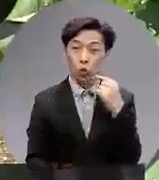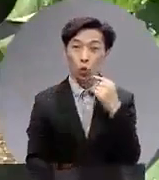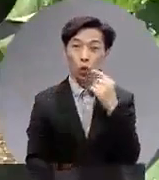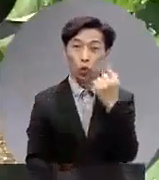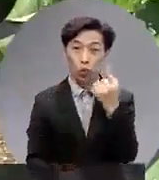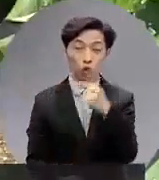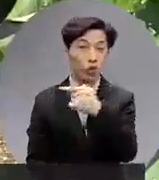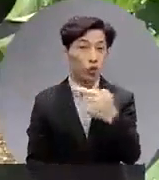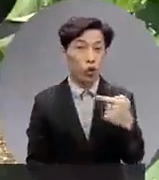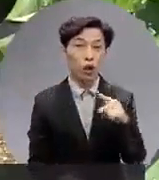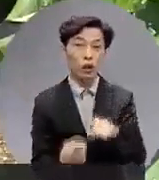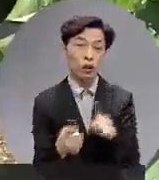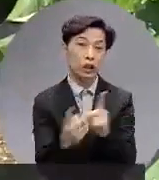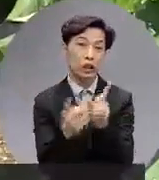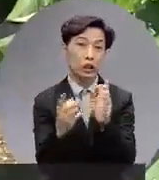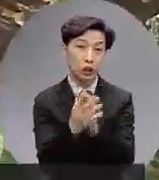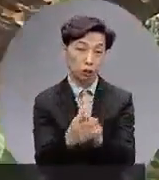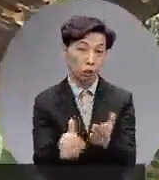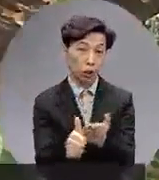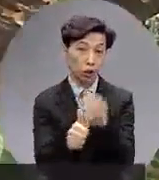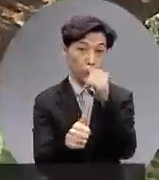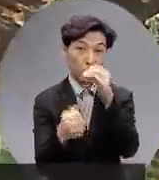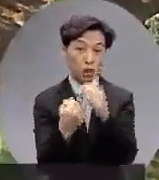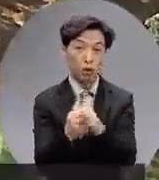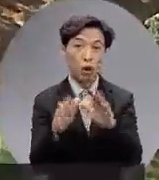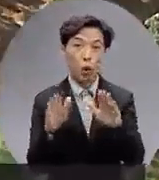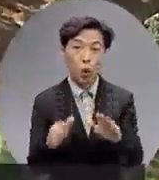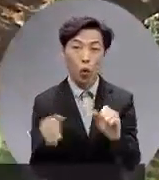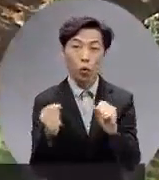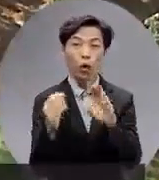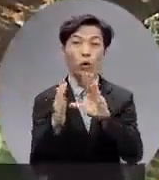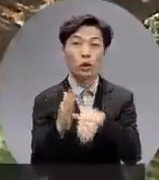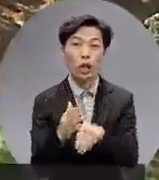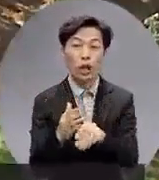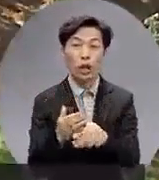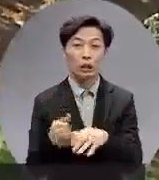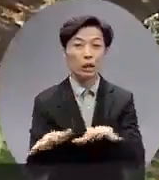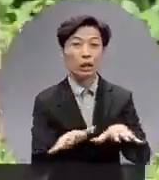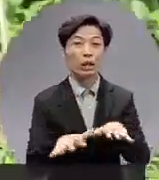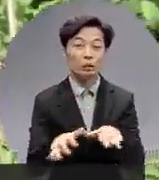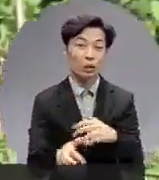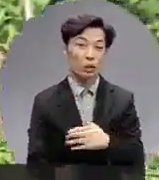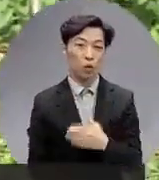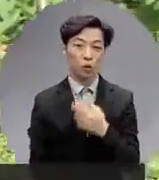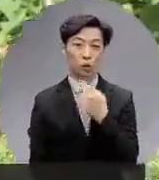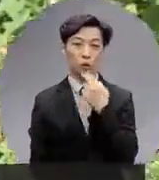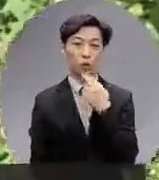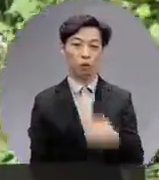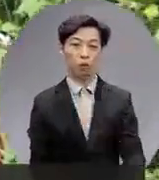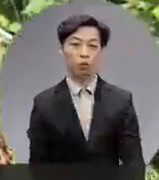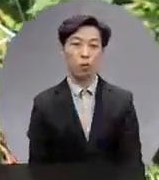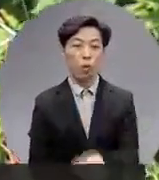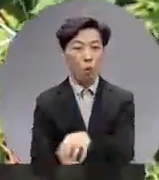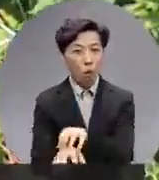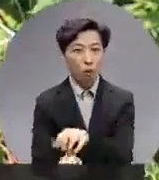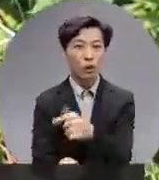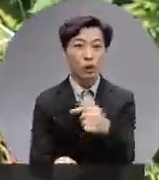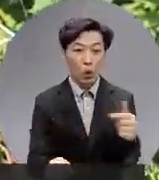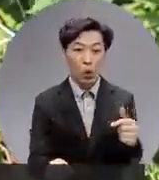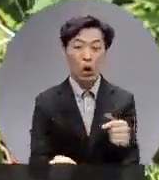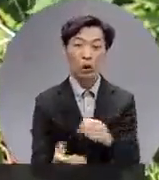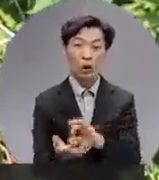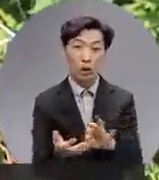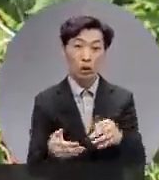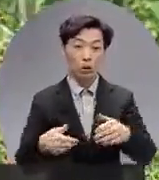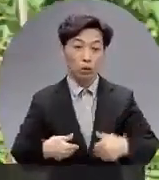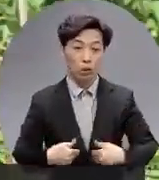생강까지 직접 재배하다 보니 올겨울 김장도 걱정 없습니다. 김장하려면 생강도 들어가야 되고 골파도 들어가야 되고 대파도